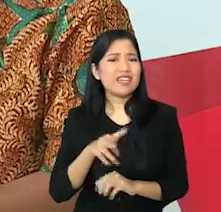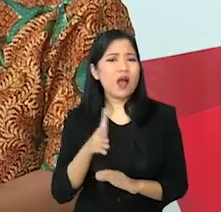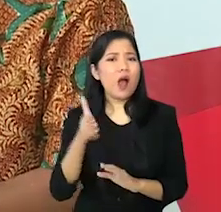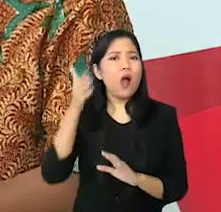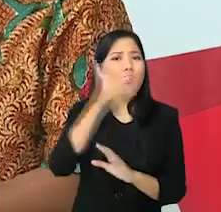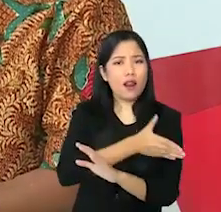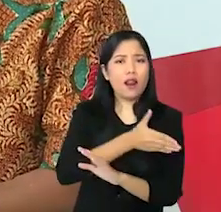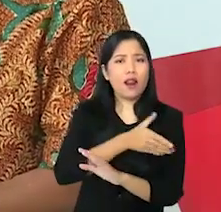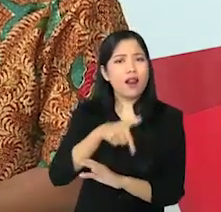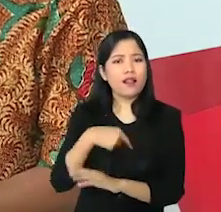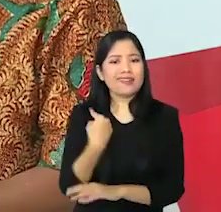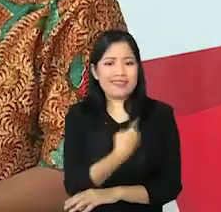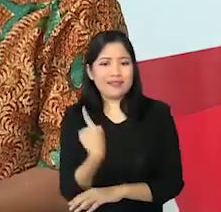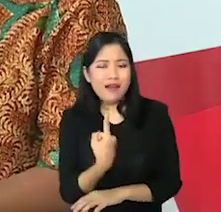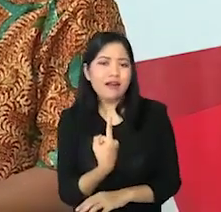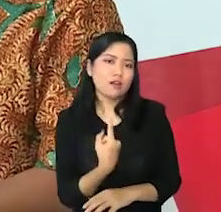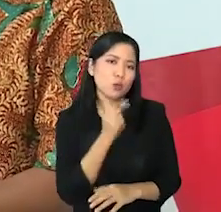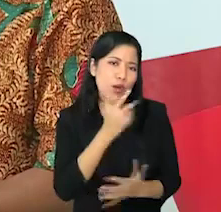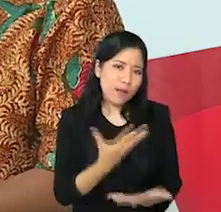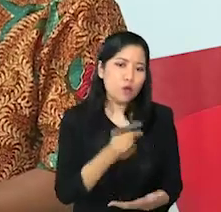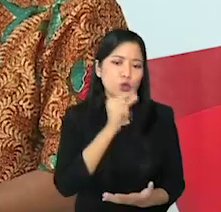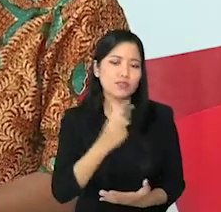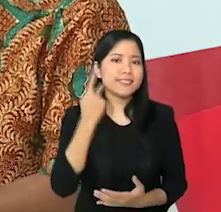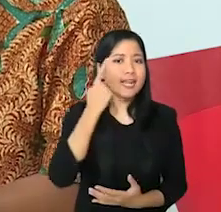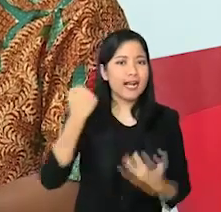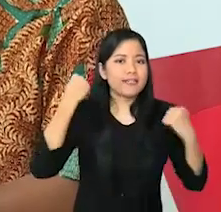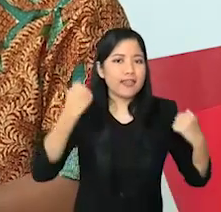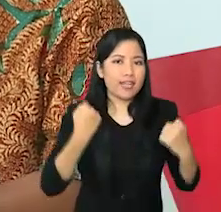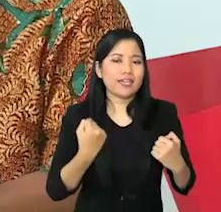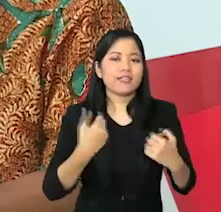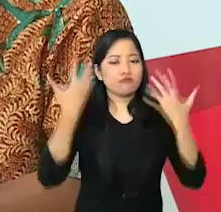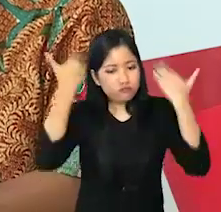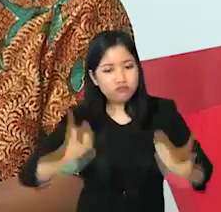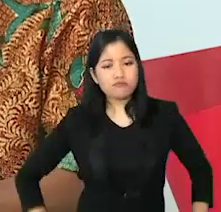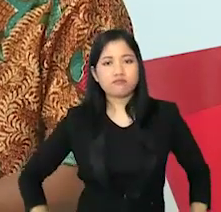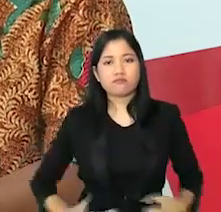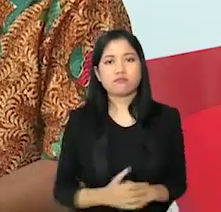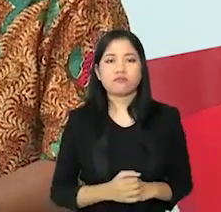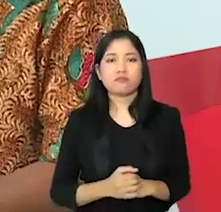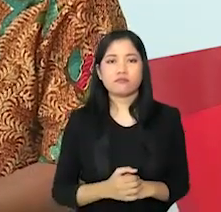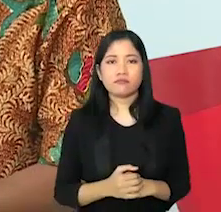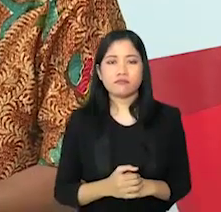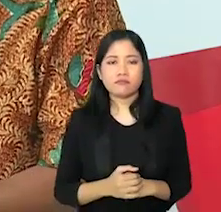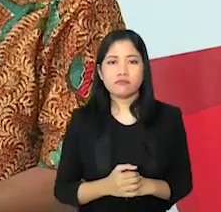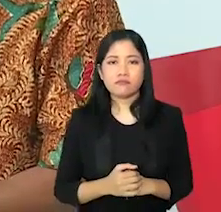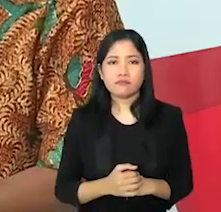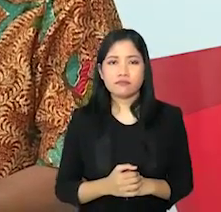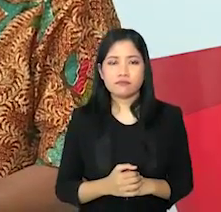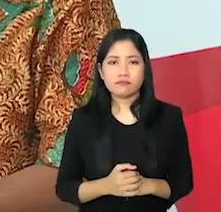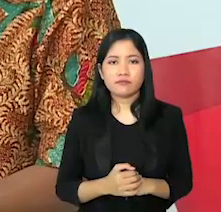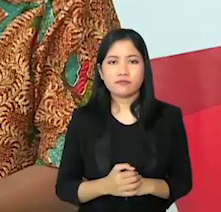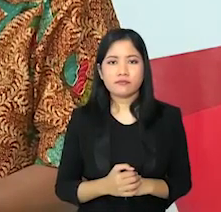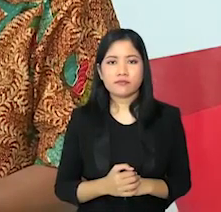awal bagi kita untuk bisa menjaga kesehatan secara keseluruhan Hai Jangan